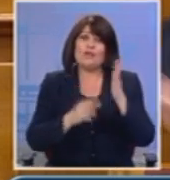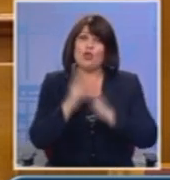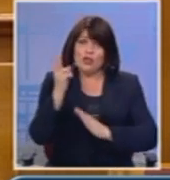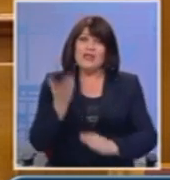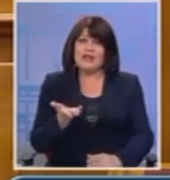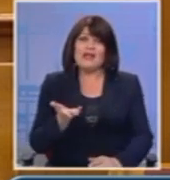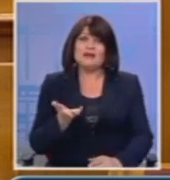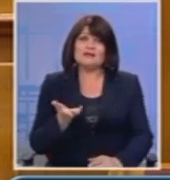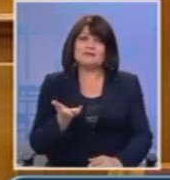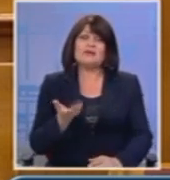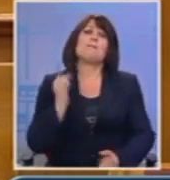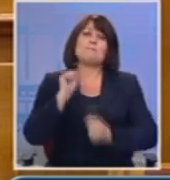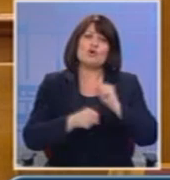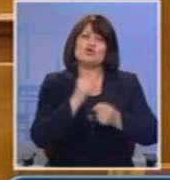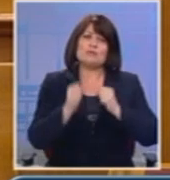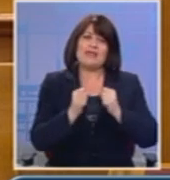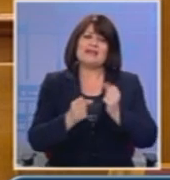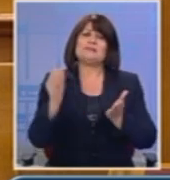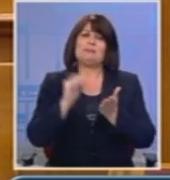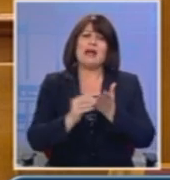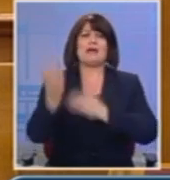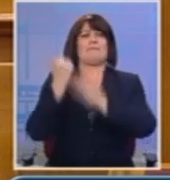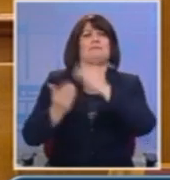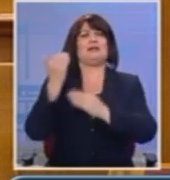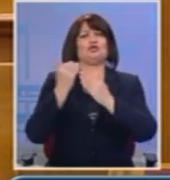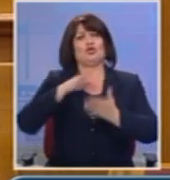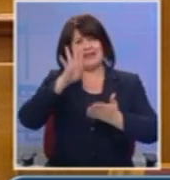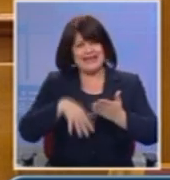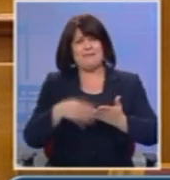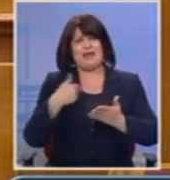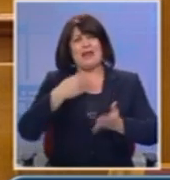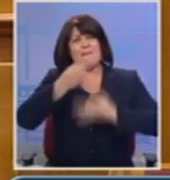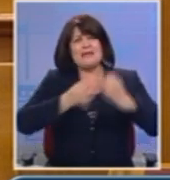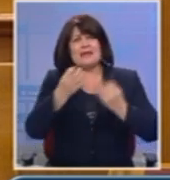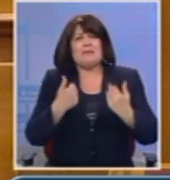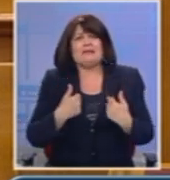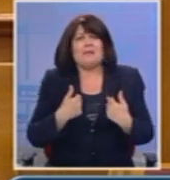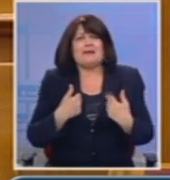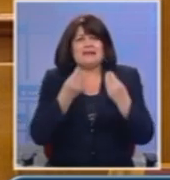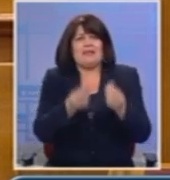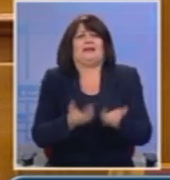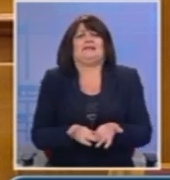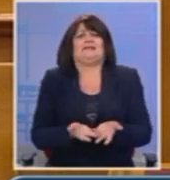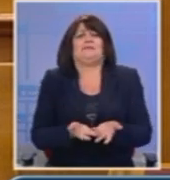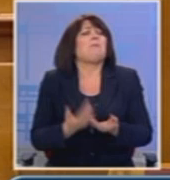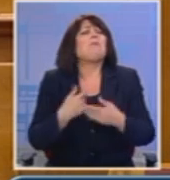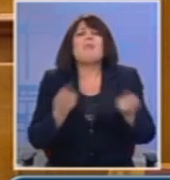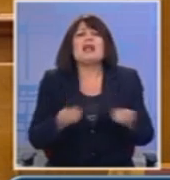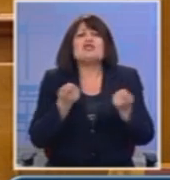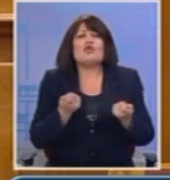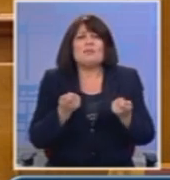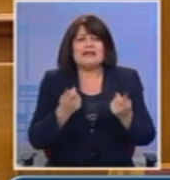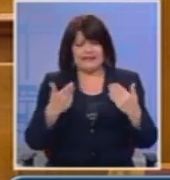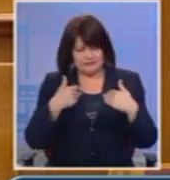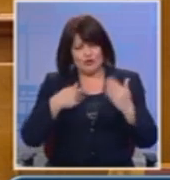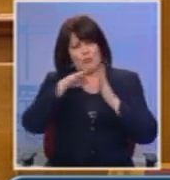2012 προσπαθείτε να επαναφέρετε τα κείμενά μας τα επιχειρήματά μαμας δηλαδή να αξιοποιήσετε το πλαίσιο